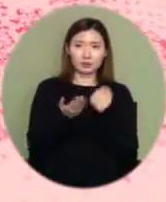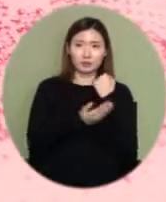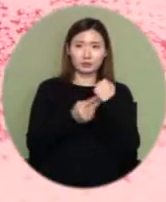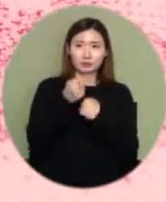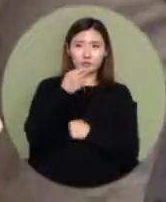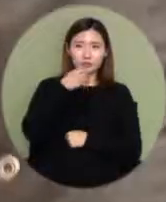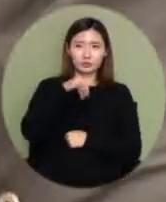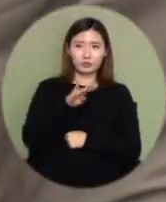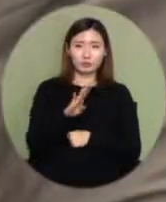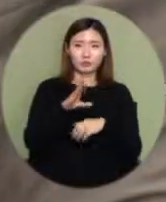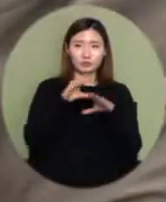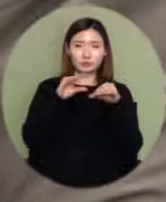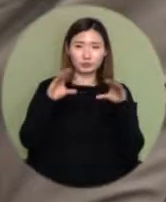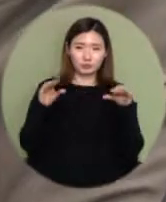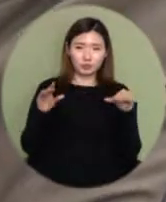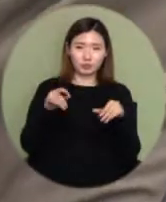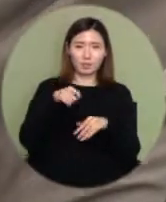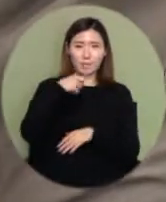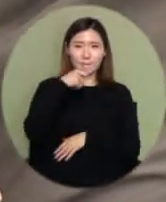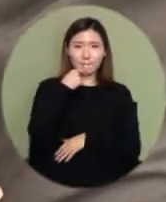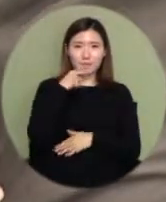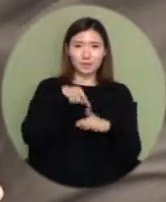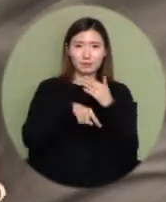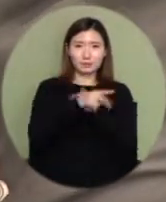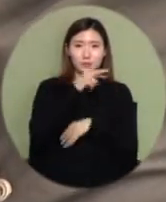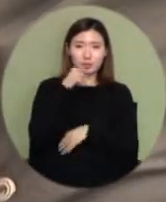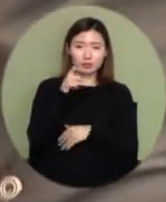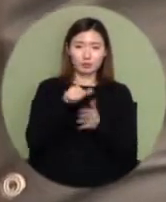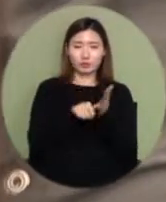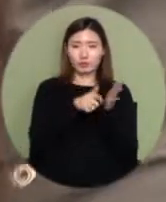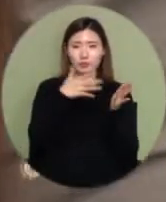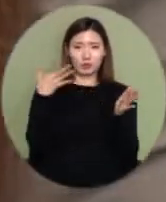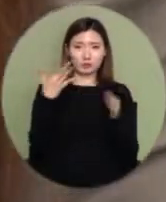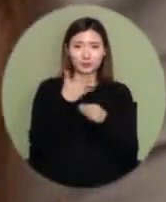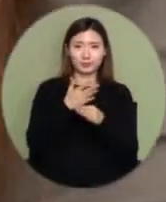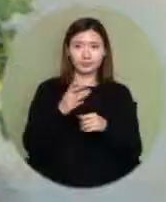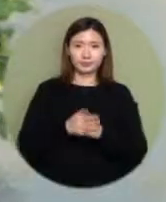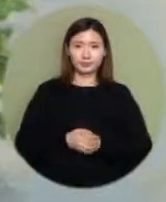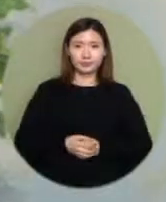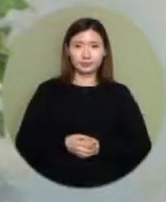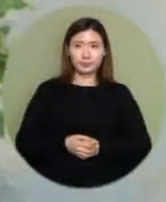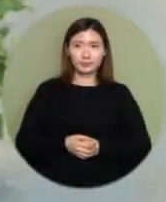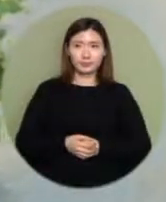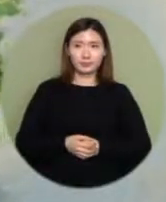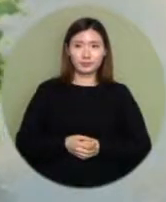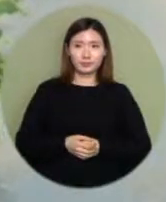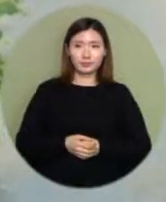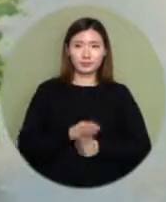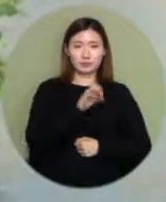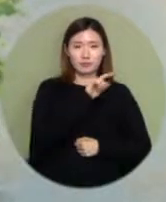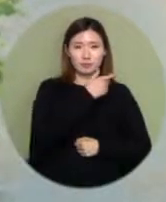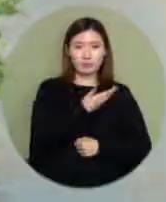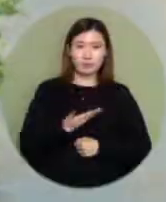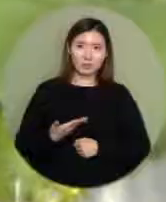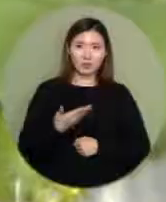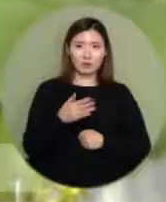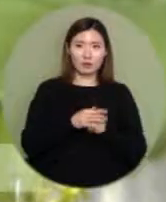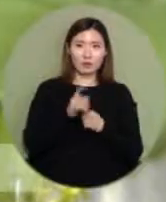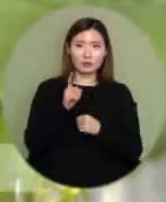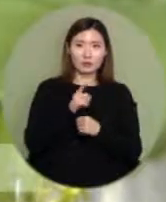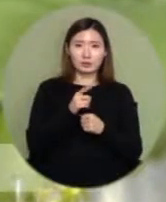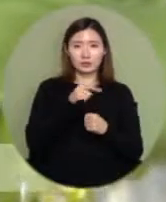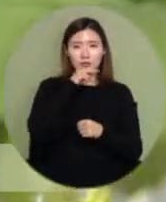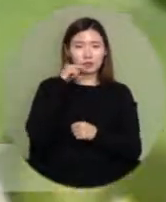두릅은 연하고 부드러운 식감과 깊은 향으로 유명세를 타고 있습니다. 양평군 강상면에 있는